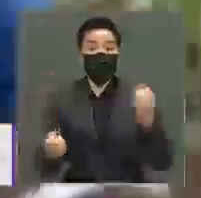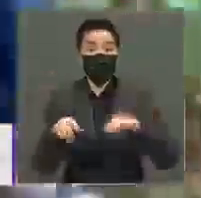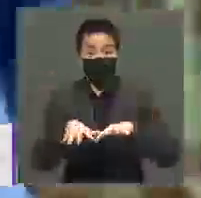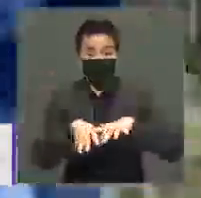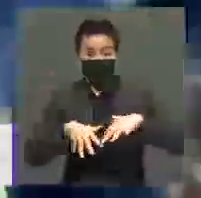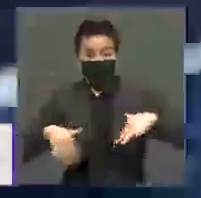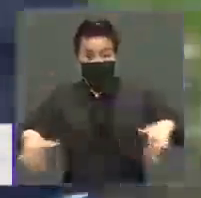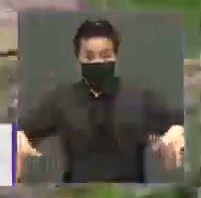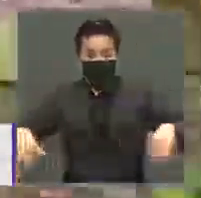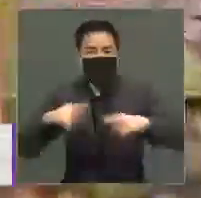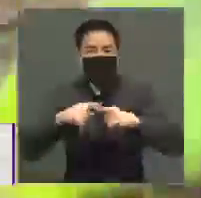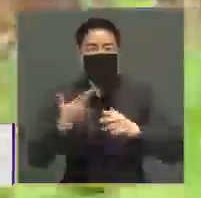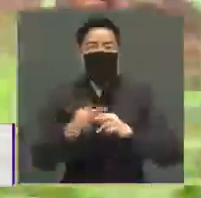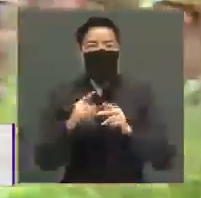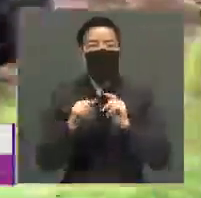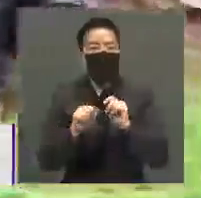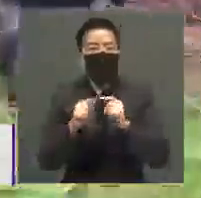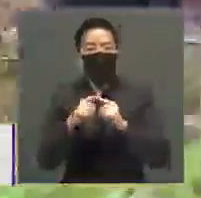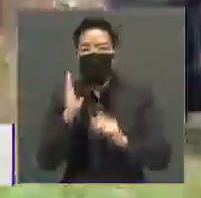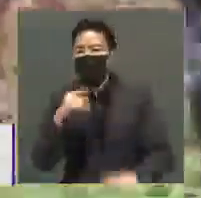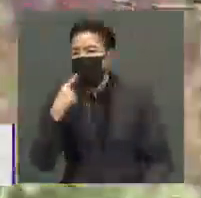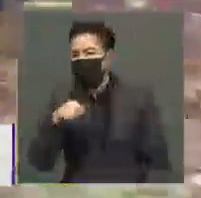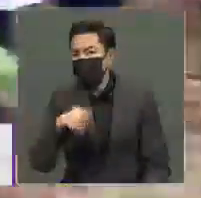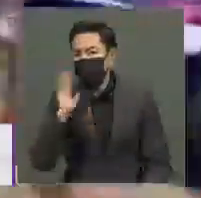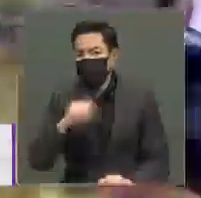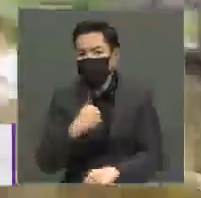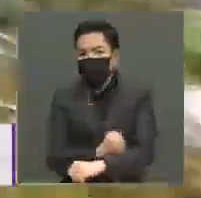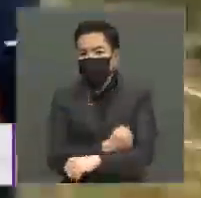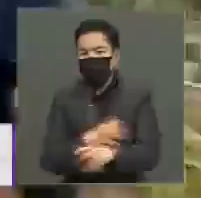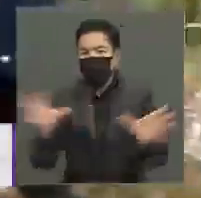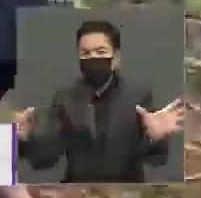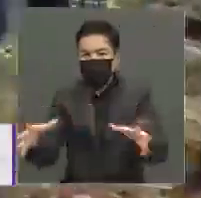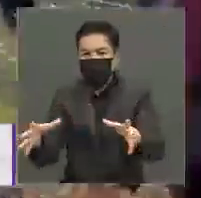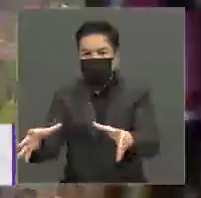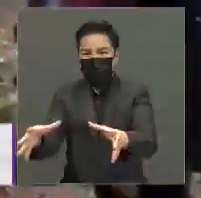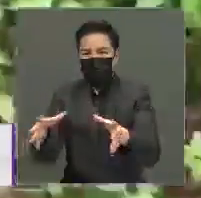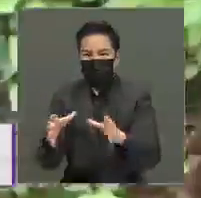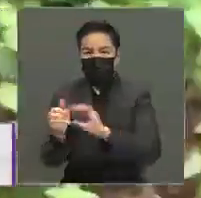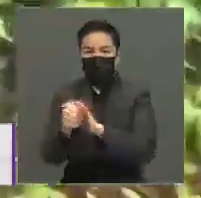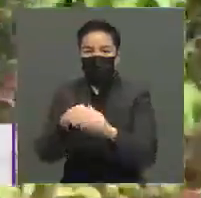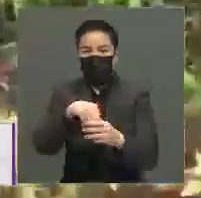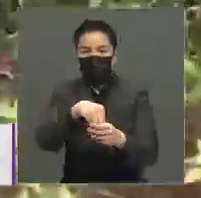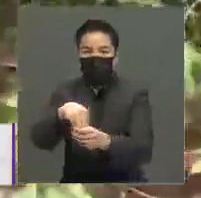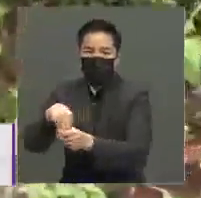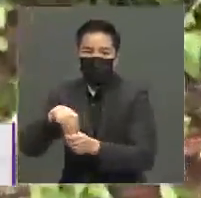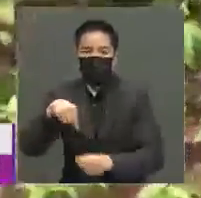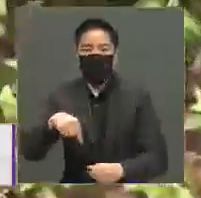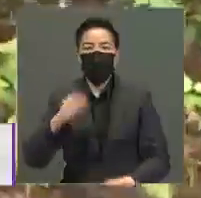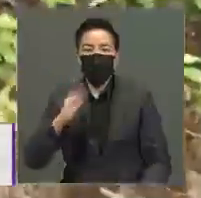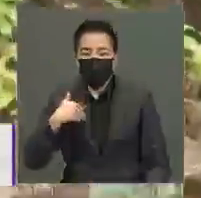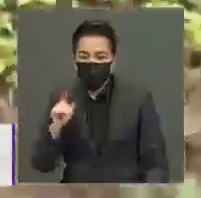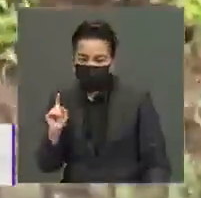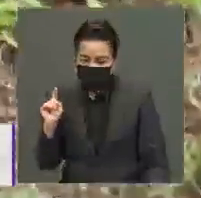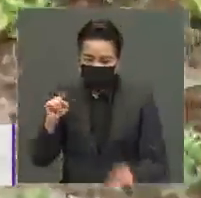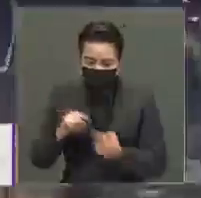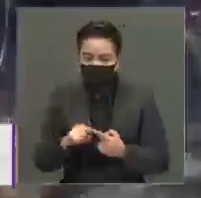บ้านตรับนะครับตำบลจะโหนงหลังรับแจ้งว่ามีแรงงานต่างด้าวกลุ่มใหญ่เข้ามาหลบซุกซ่อนอยู่ทันทีที่เจ้าหน้าที่ไ